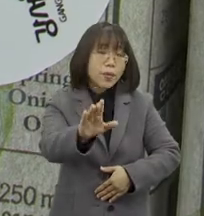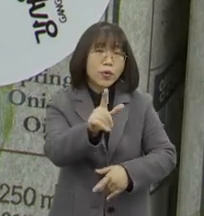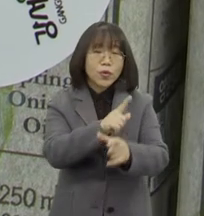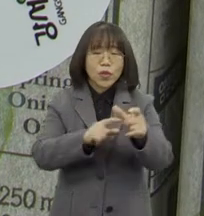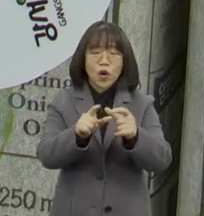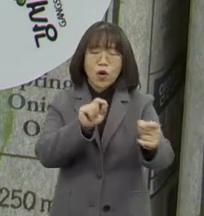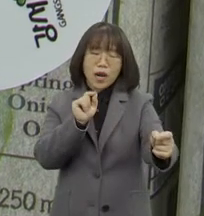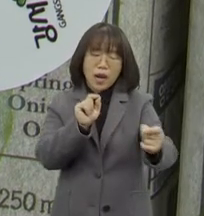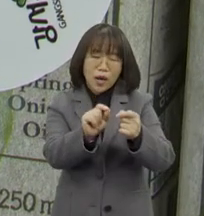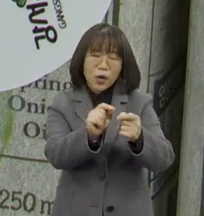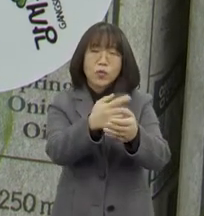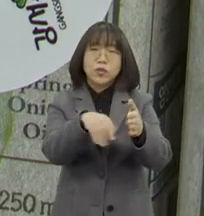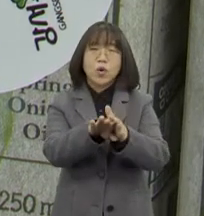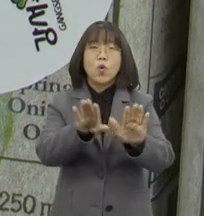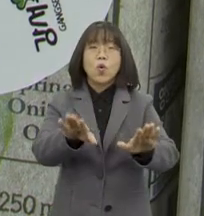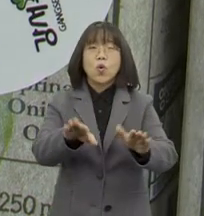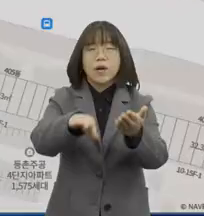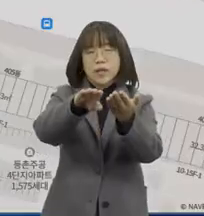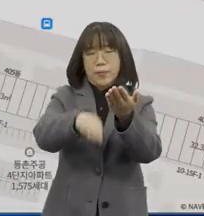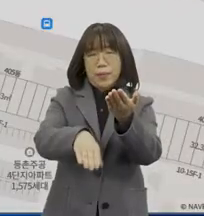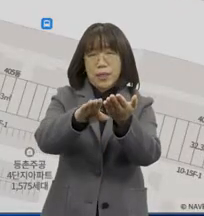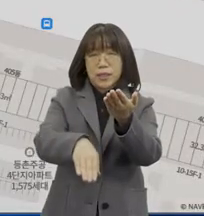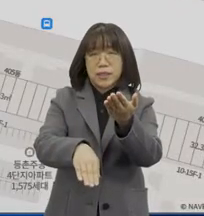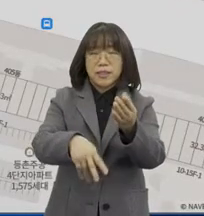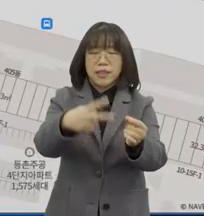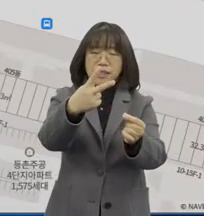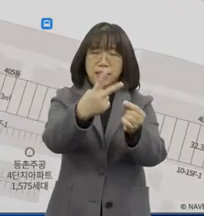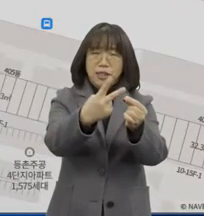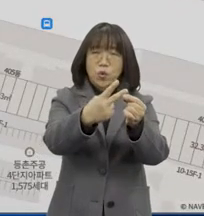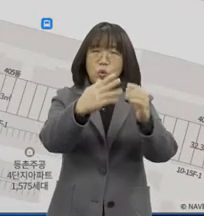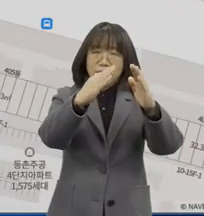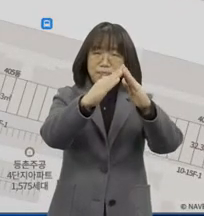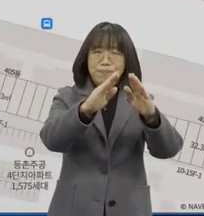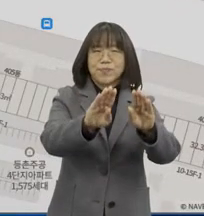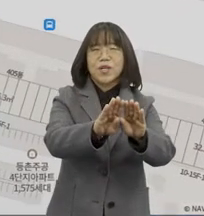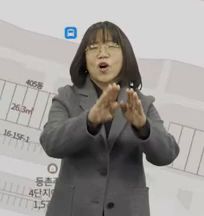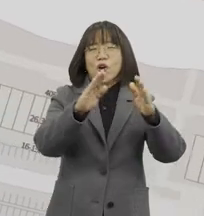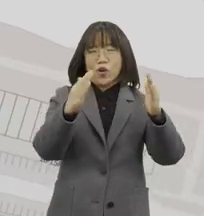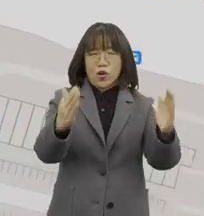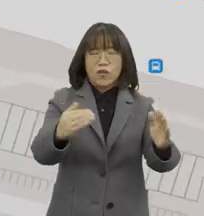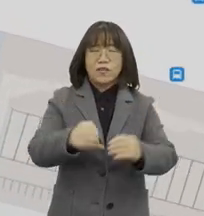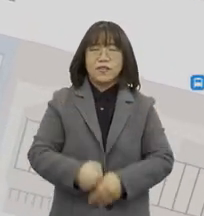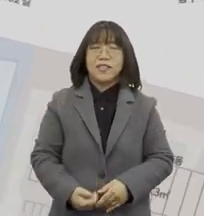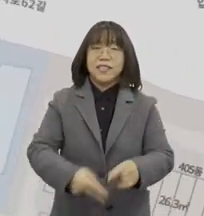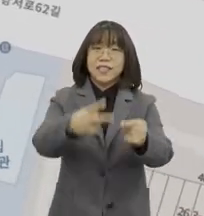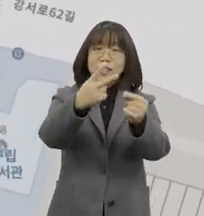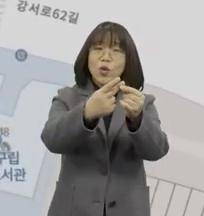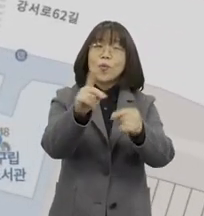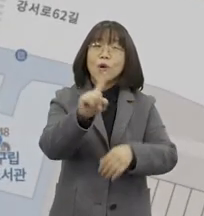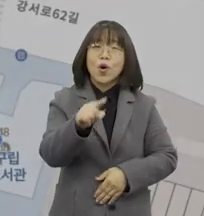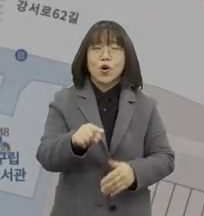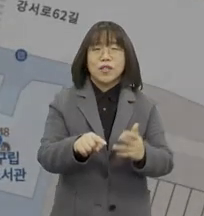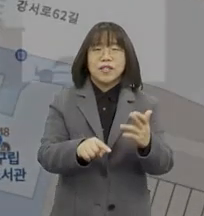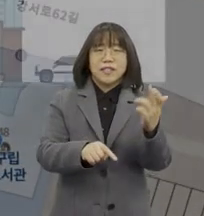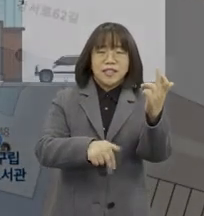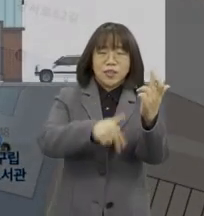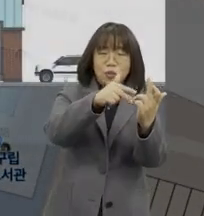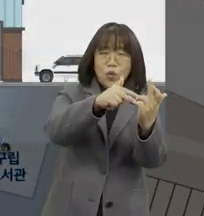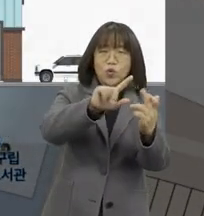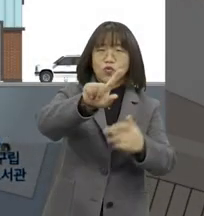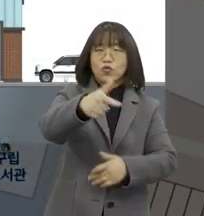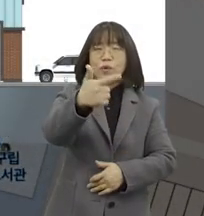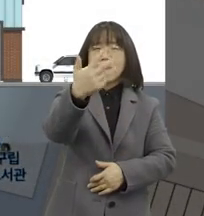강서구는 앞으로 접근성을 개선하기 위해 올 하반기 2호점을 새롭게 오픈합니다 이오 점은